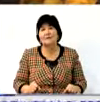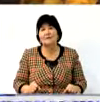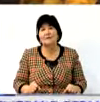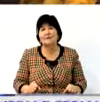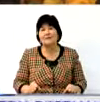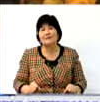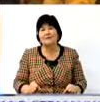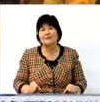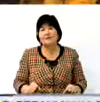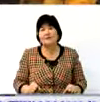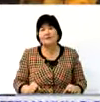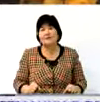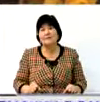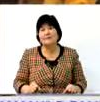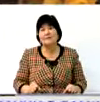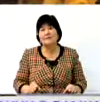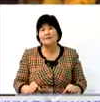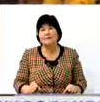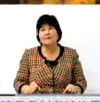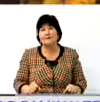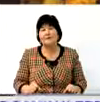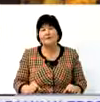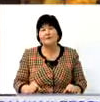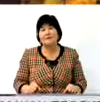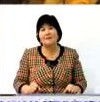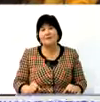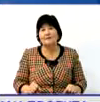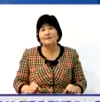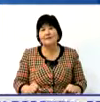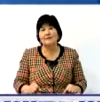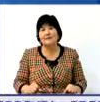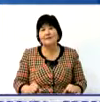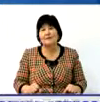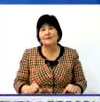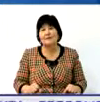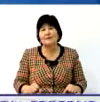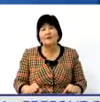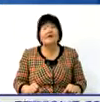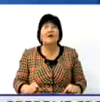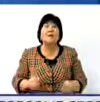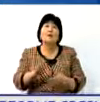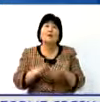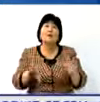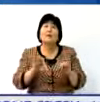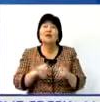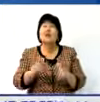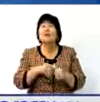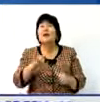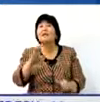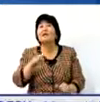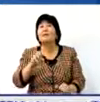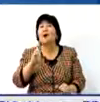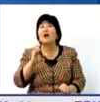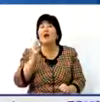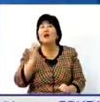Айгерим Туриман, Асхар Тажиев и Саша Рифов, Турихан Кожахметов, телеканал «Кызылорда». Мы продолжаем выпуск. Имя Софии